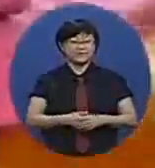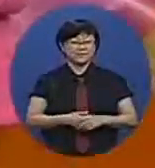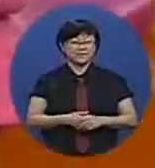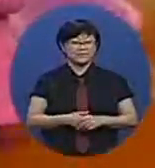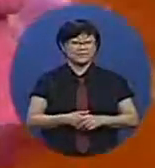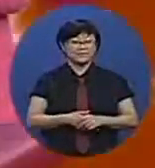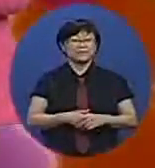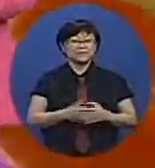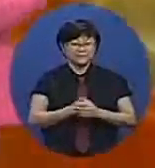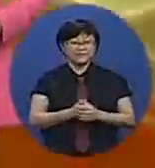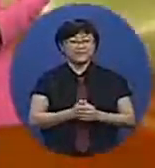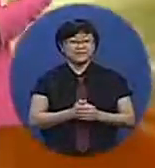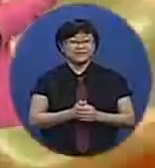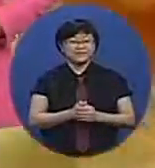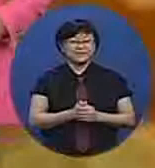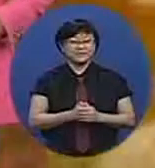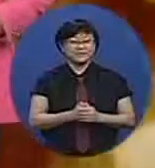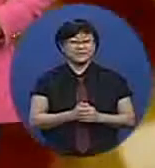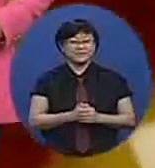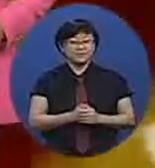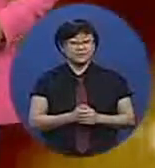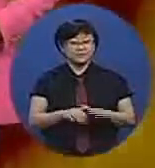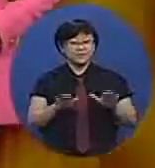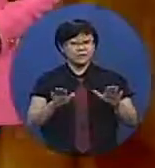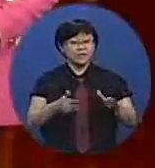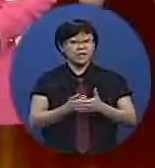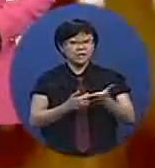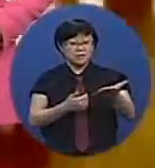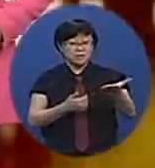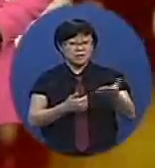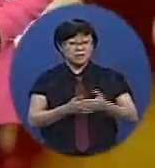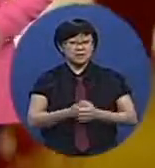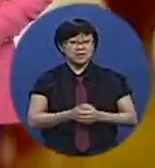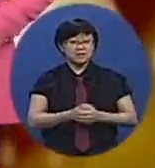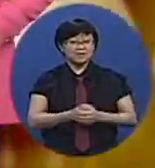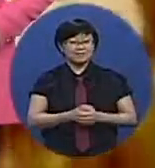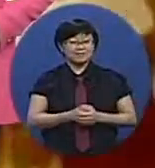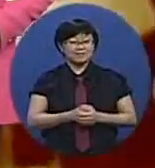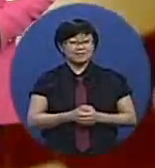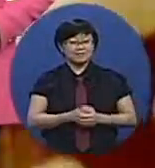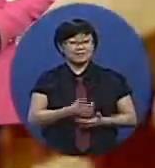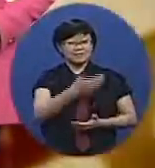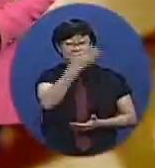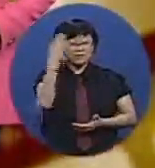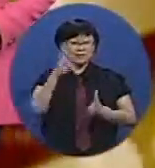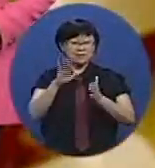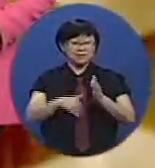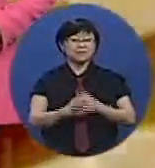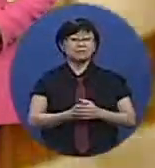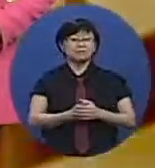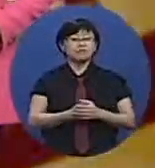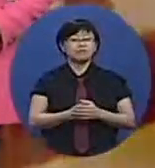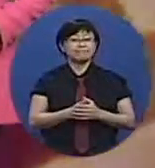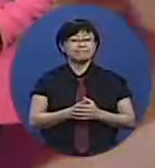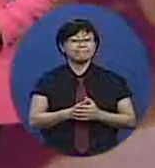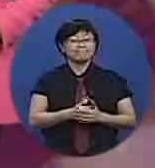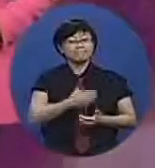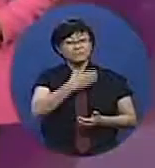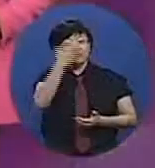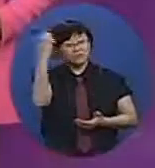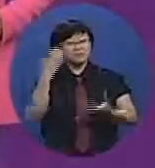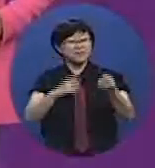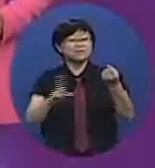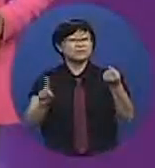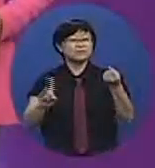숫자를. 알겠습니다. 네. 네. 자, 우리 오권수님께서는 젊으셨을 때 꿈이